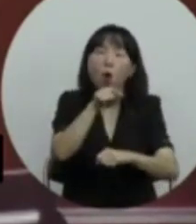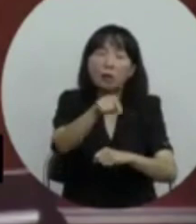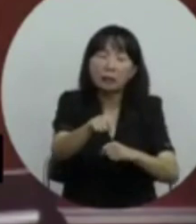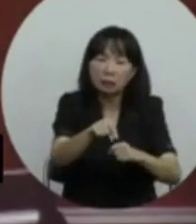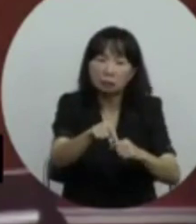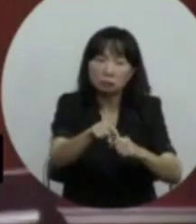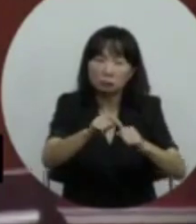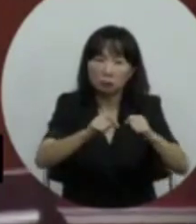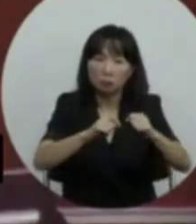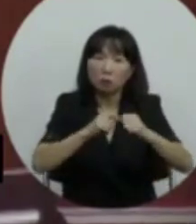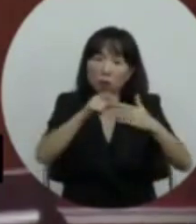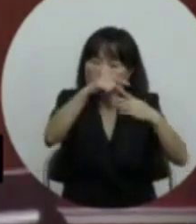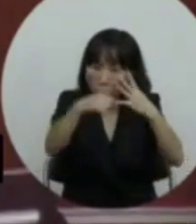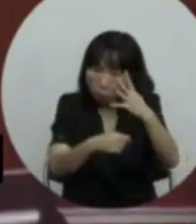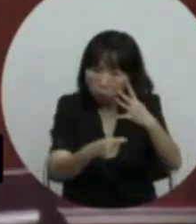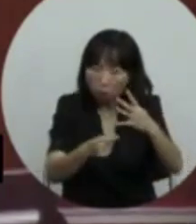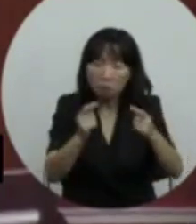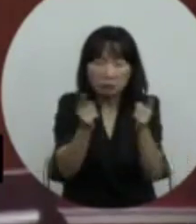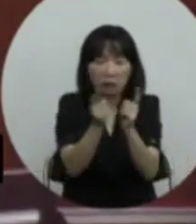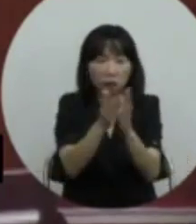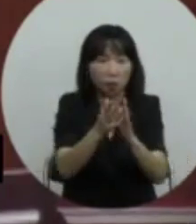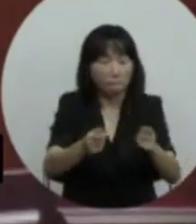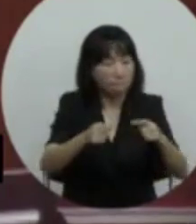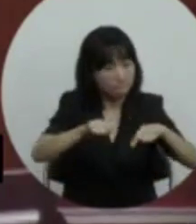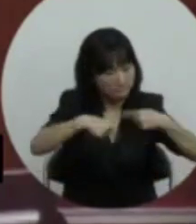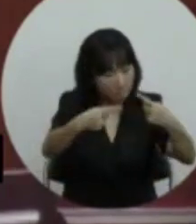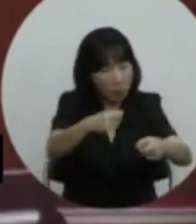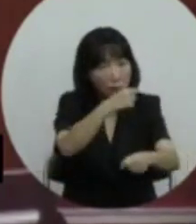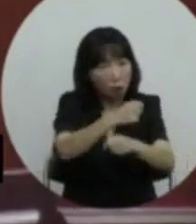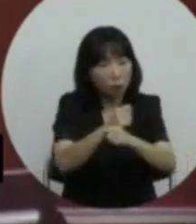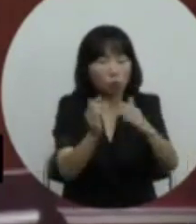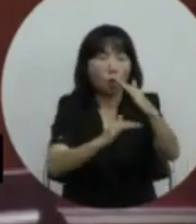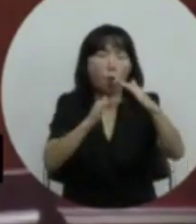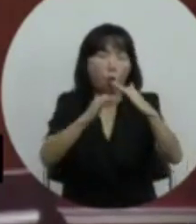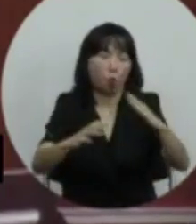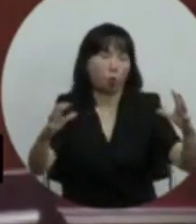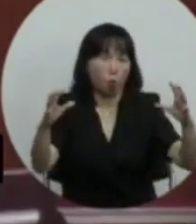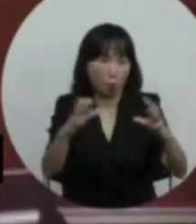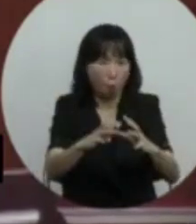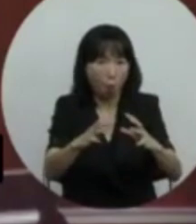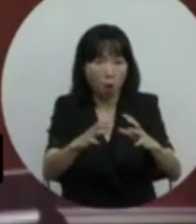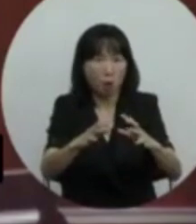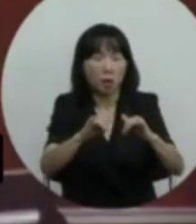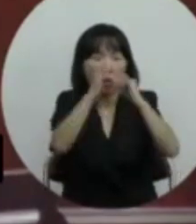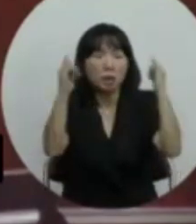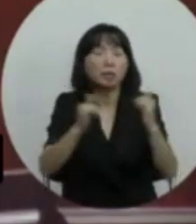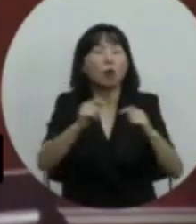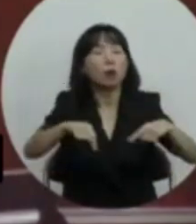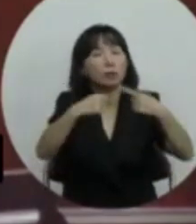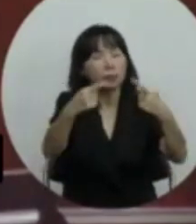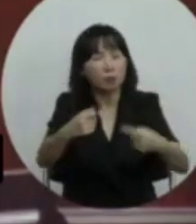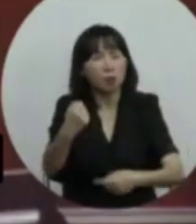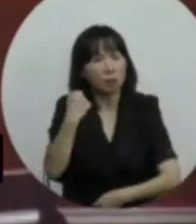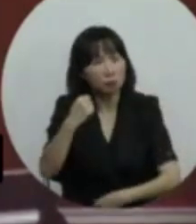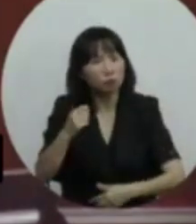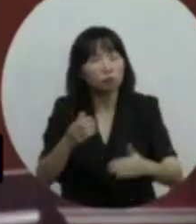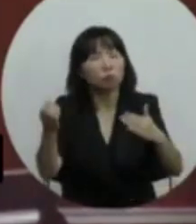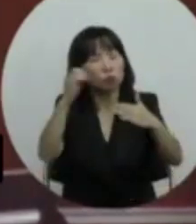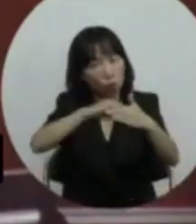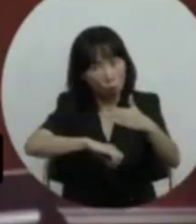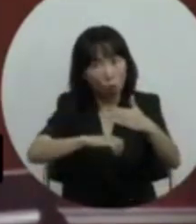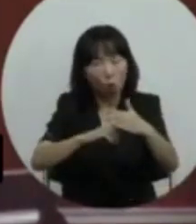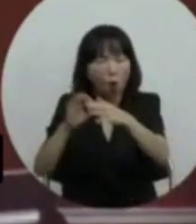있는 기회를 제공하여 시민 공동체에 기여할 수 있는 사회 참여 역량을 제고함과 동시에